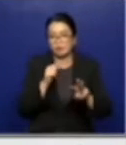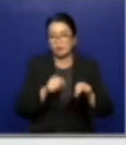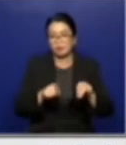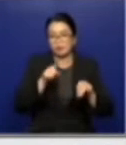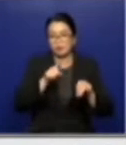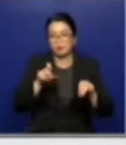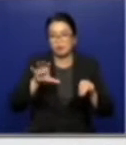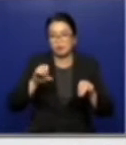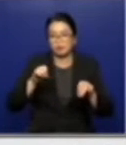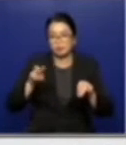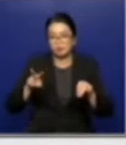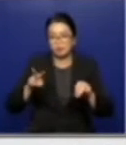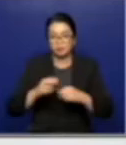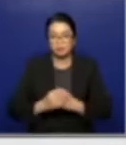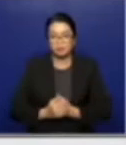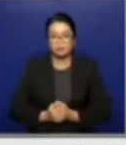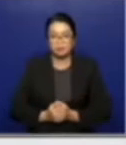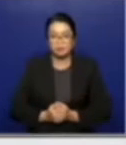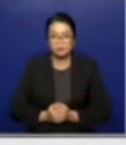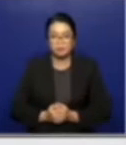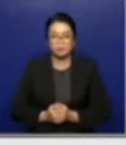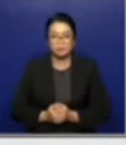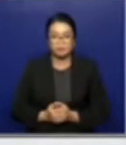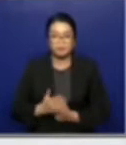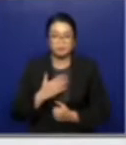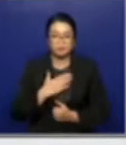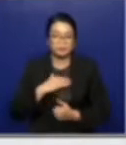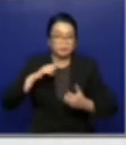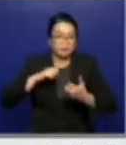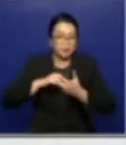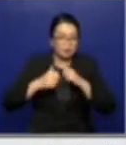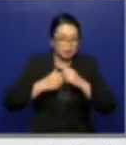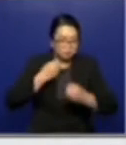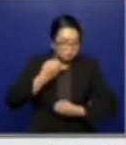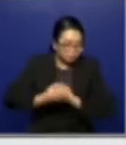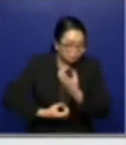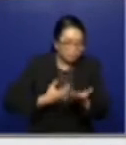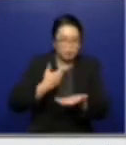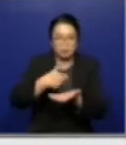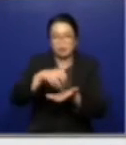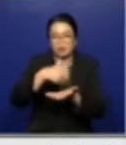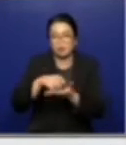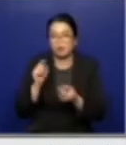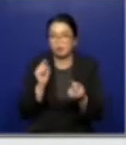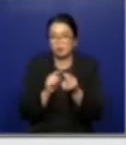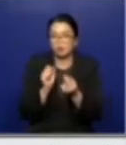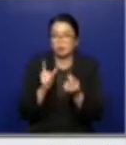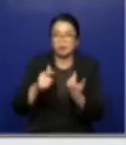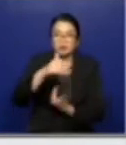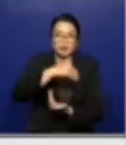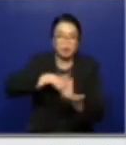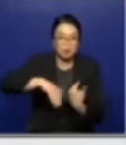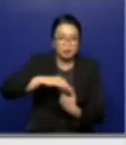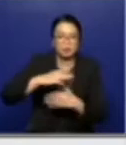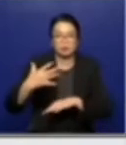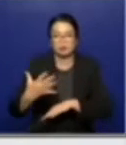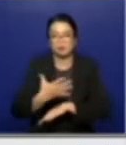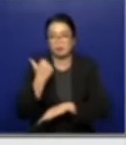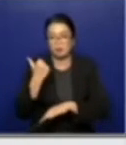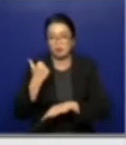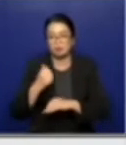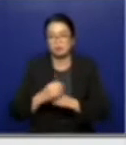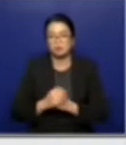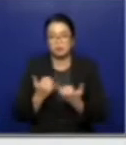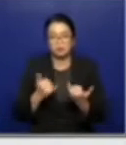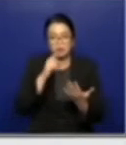152และผมขออนุญาตที่จะสะท้อนปัญหาเศรษฐกิจและการเมืองที่ประเทศชาติและประชาชนกำลัง